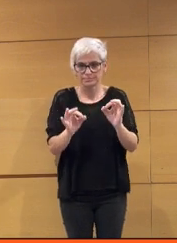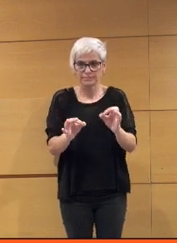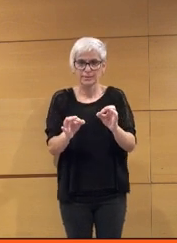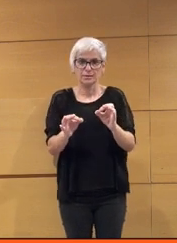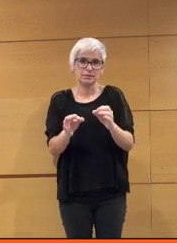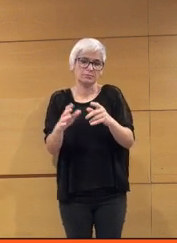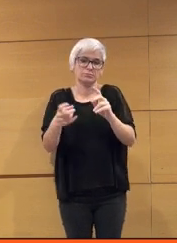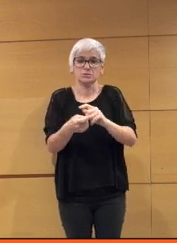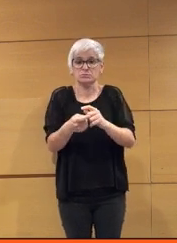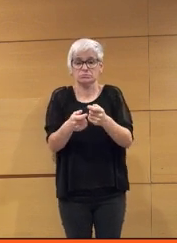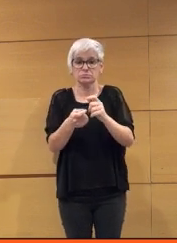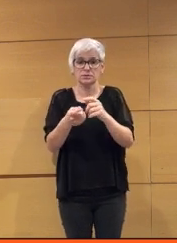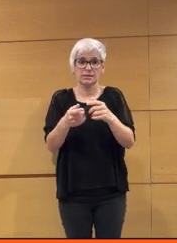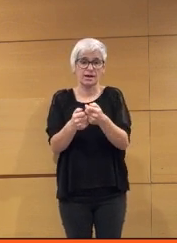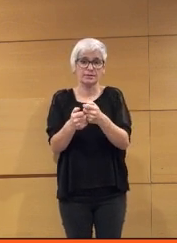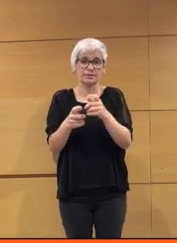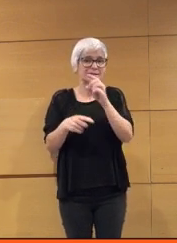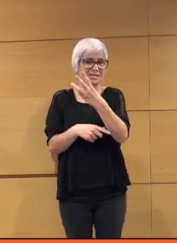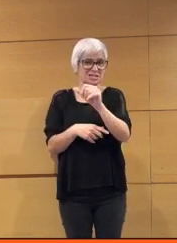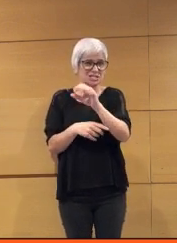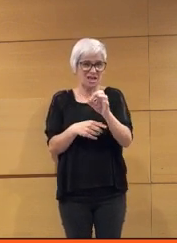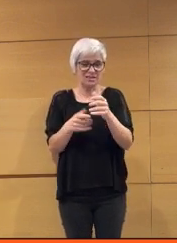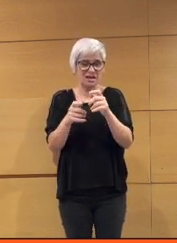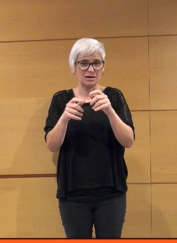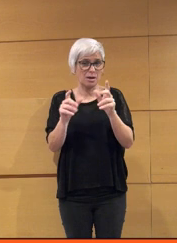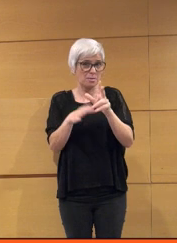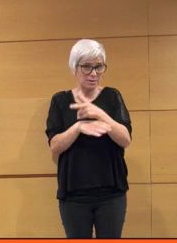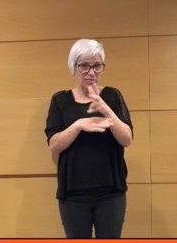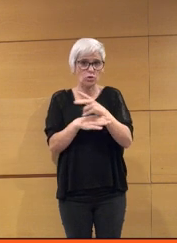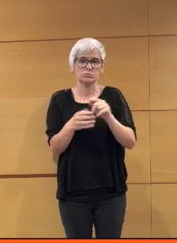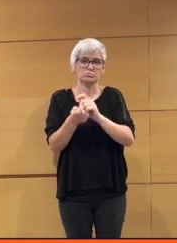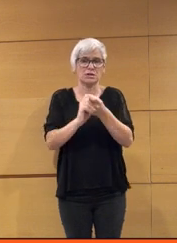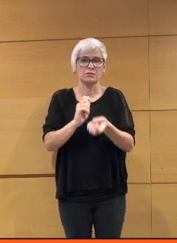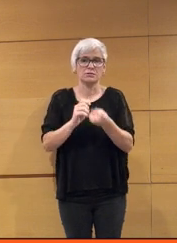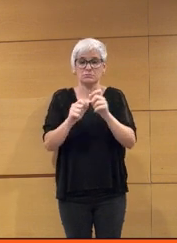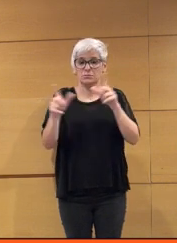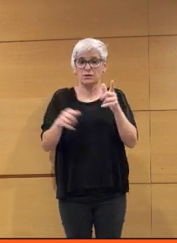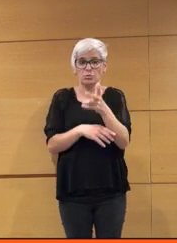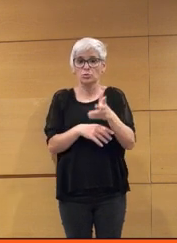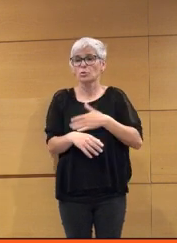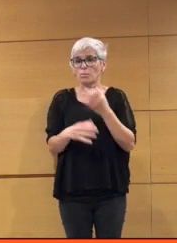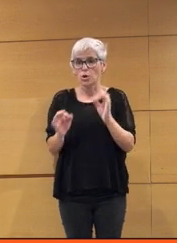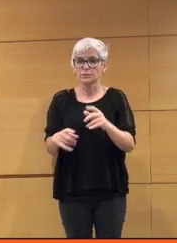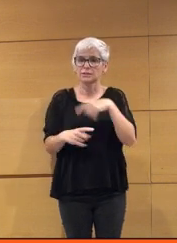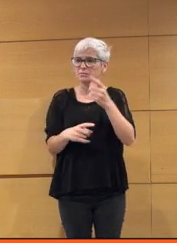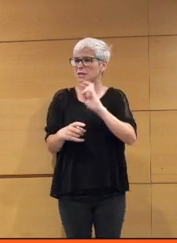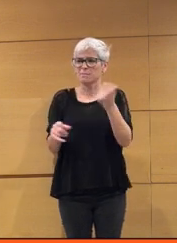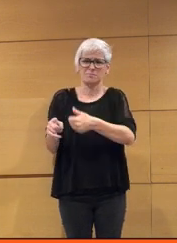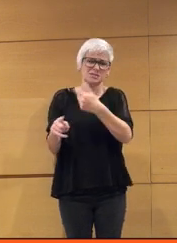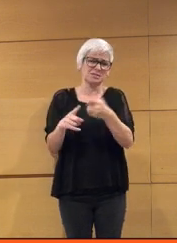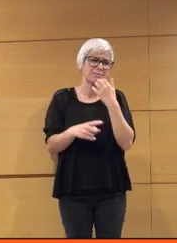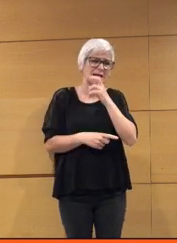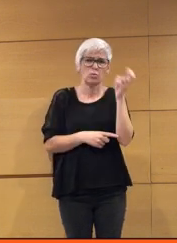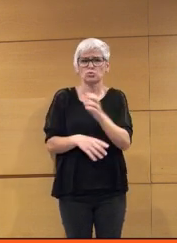reproductor accessible de vídeos a 360. Després tenim recursos, per esmentar-ne tres, tenim moltes més coses. Tenim